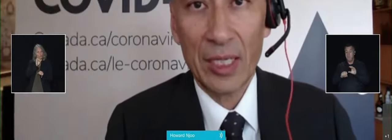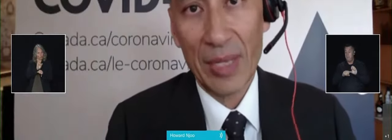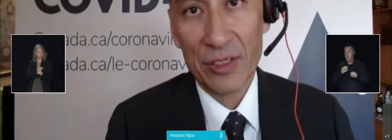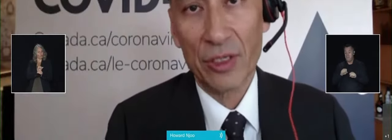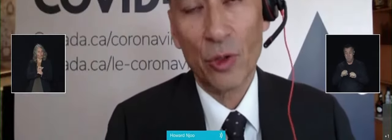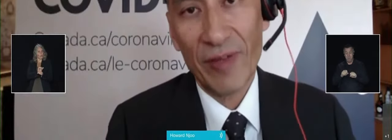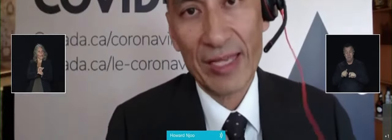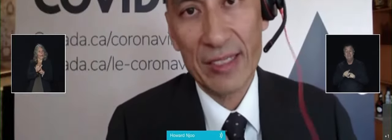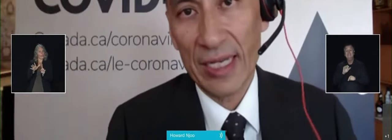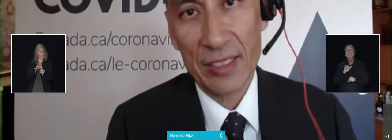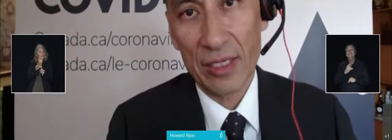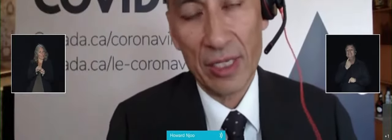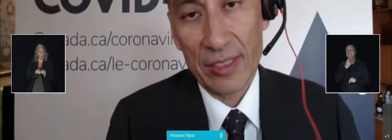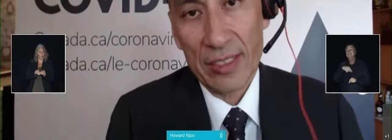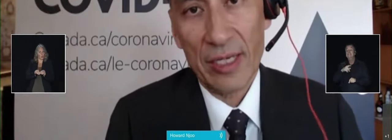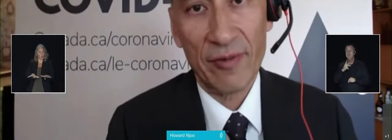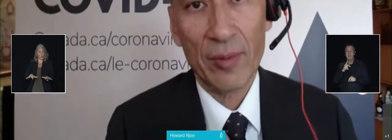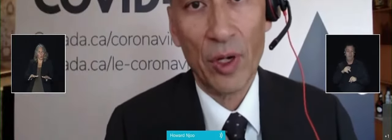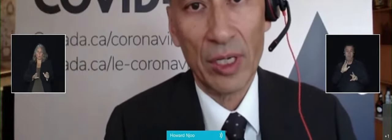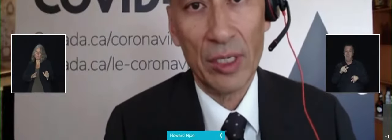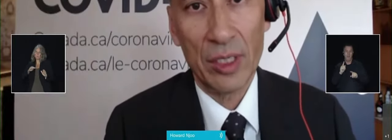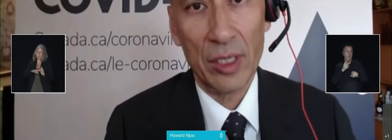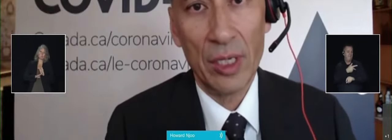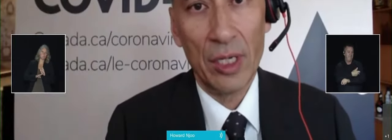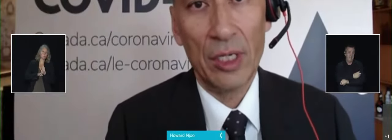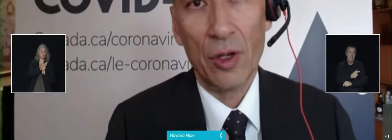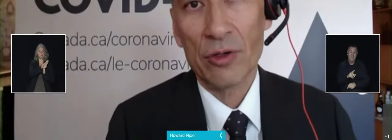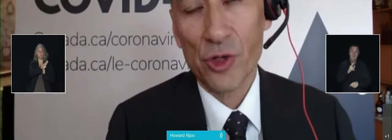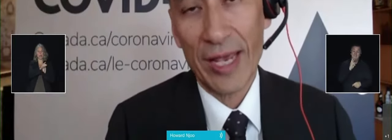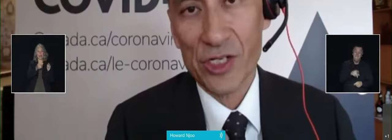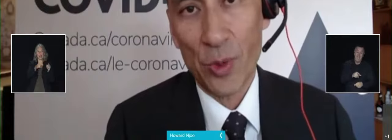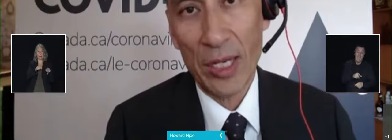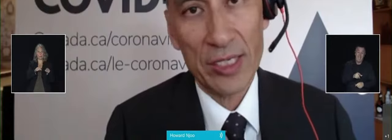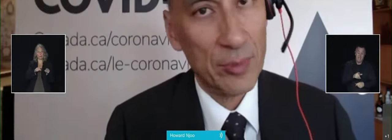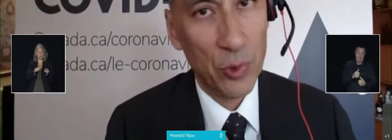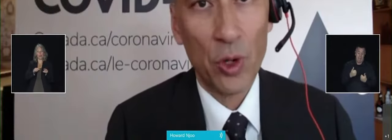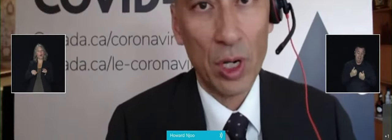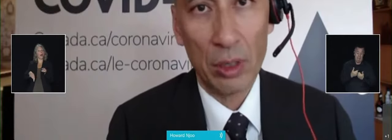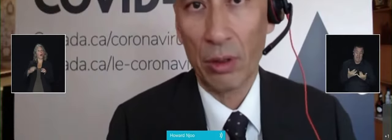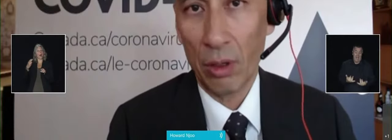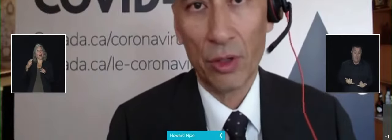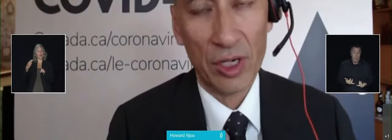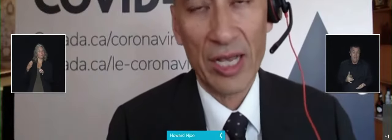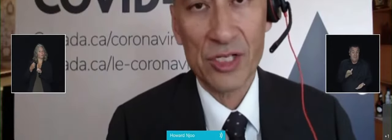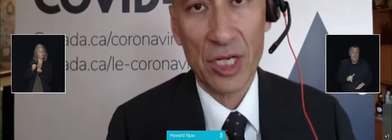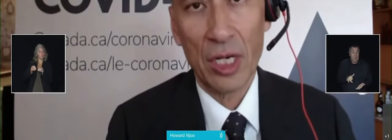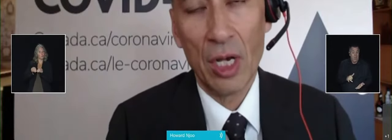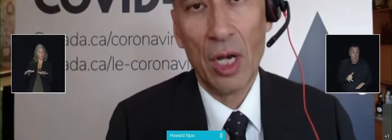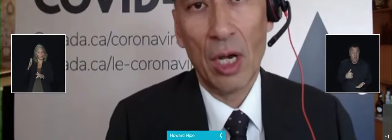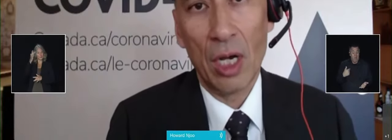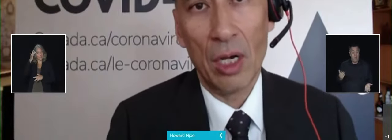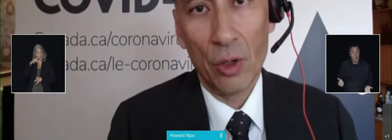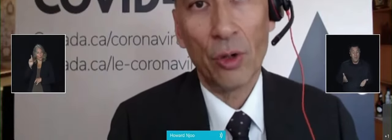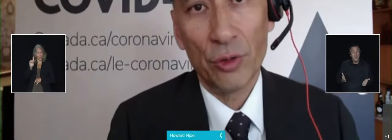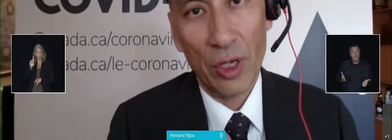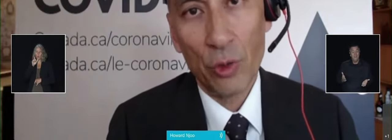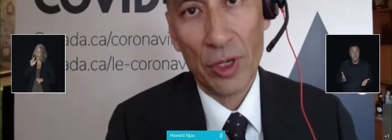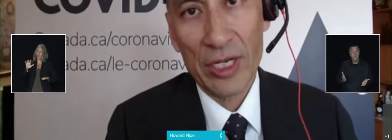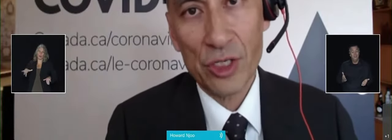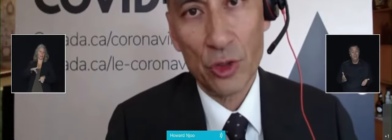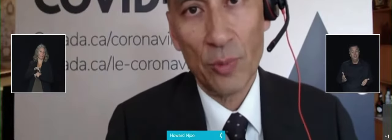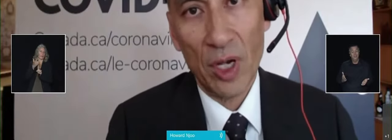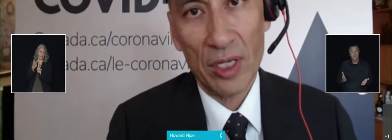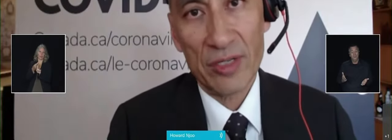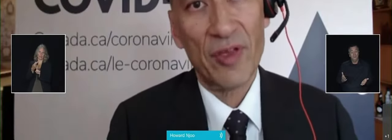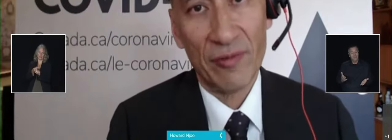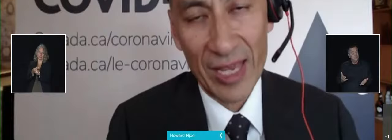c'est parmi les personnes non-vaccinées. Ça, c'est vraiment un enjeu actuel et c'est pourquoi on encourage, on continue